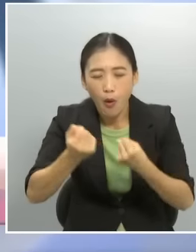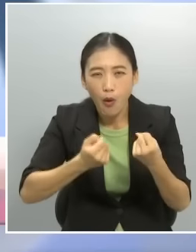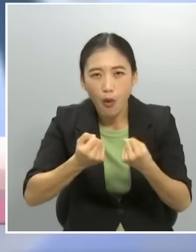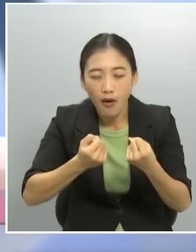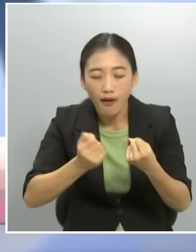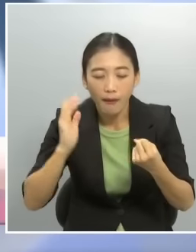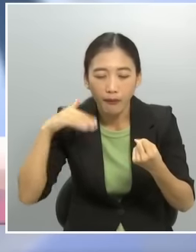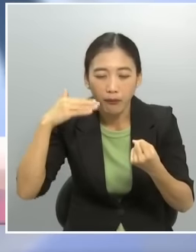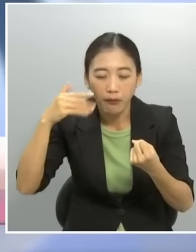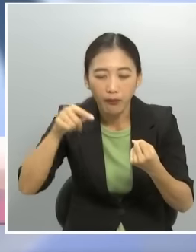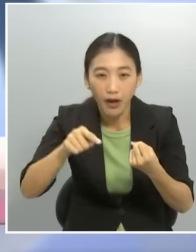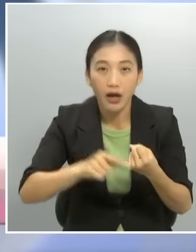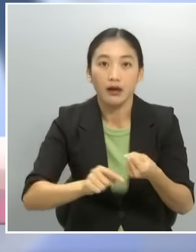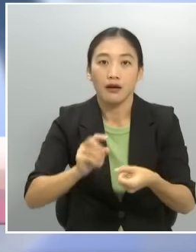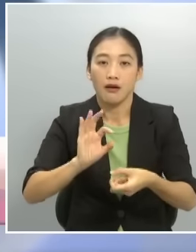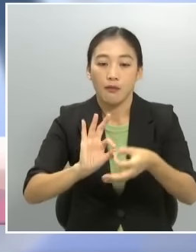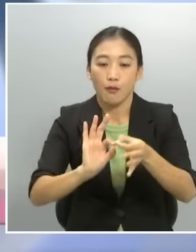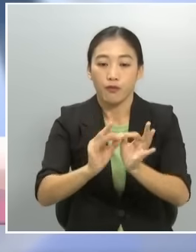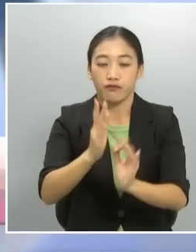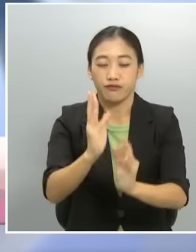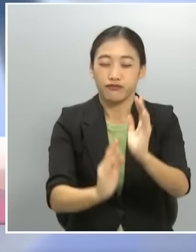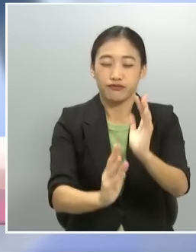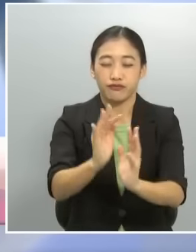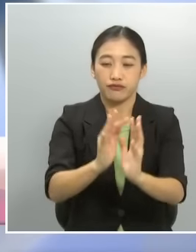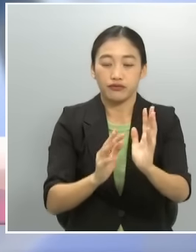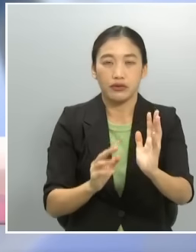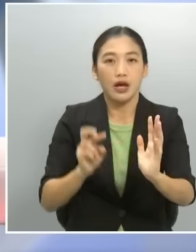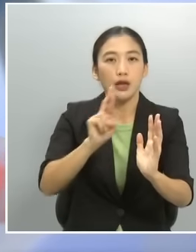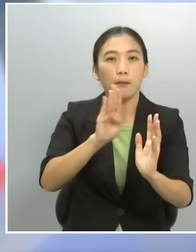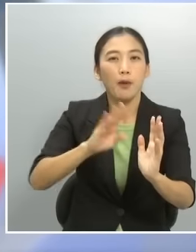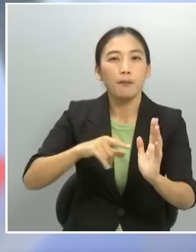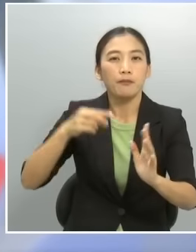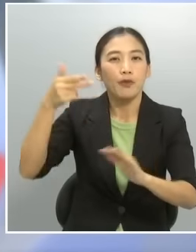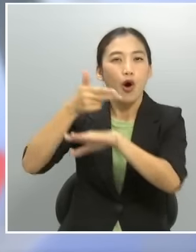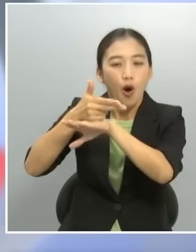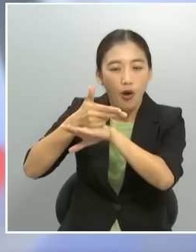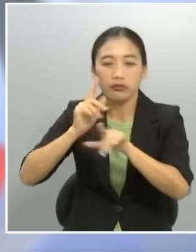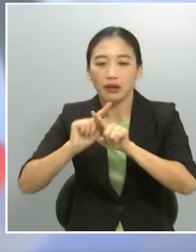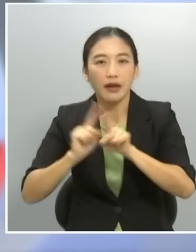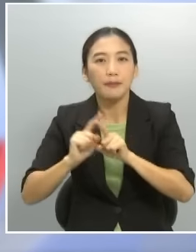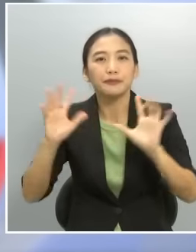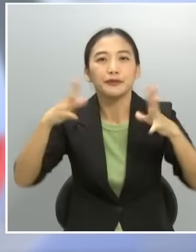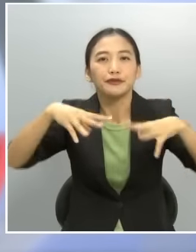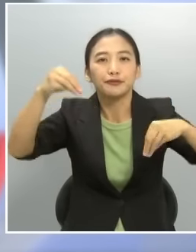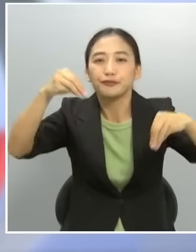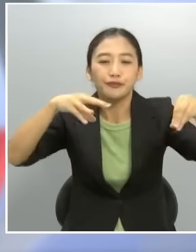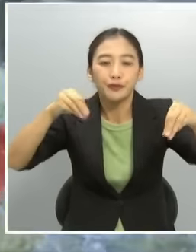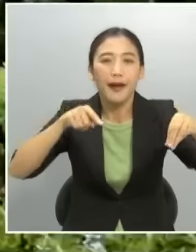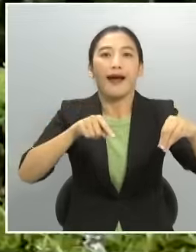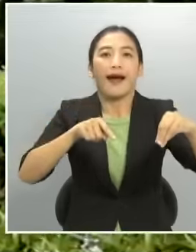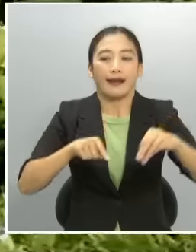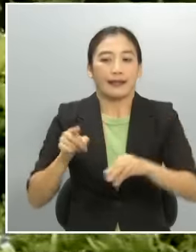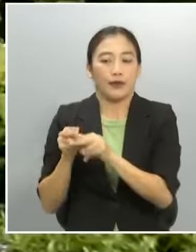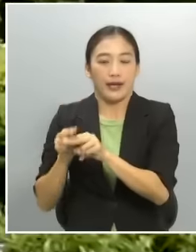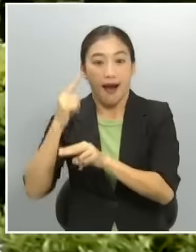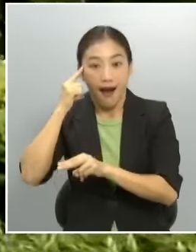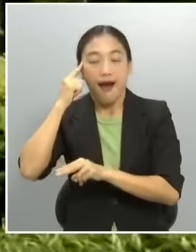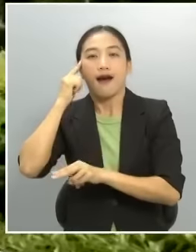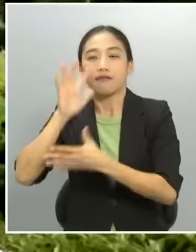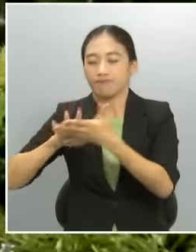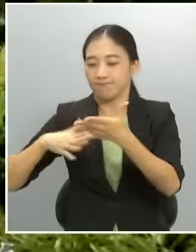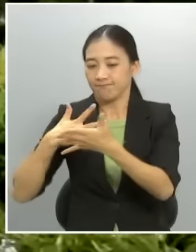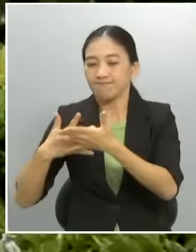ม้ที่บ้านเข้าไปลักเพราะตอนนั้นระบบความรักษาความปลอดภัยมันไม่สมบูรณ ์นี่แหละครับคุณผู้ช